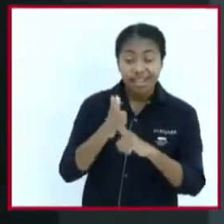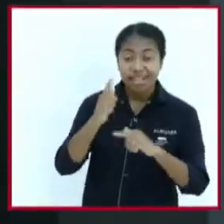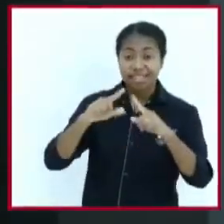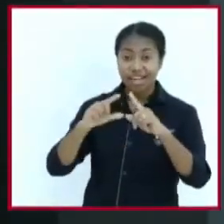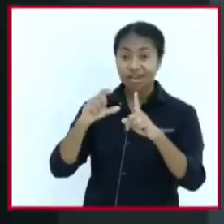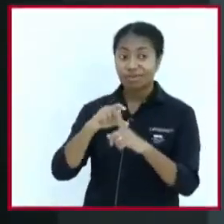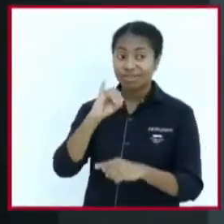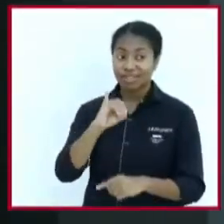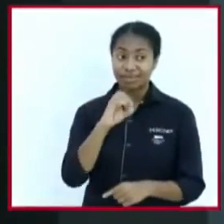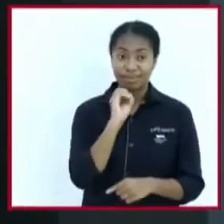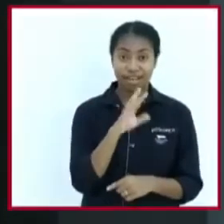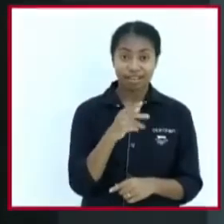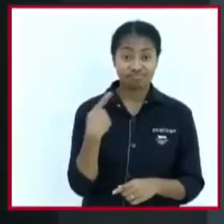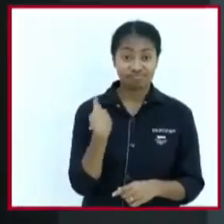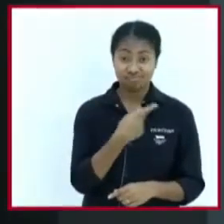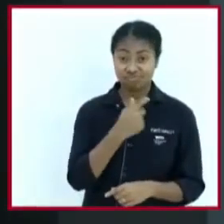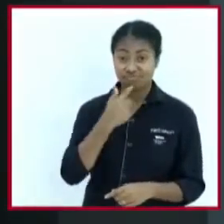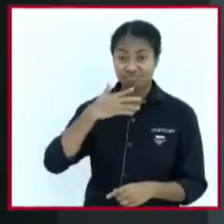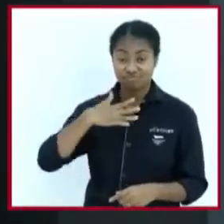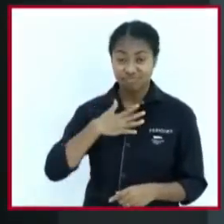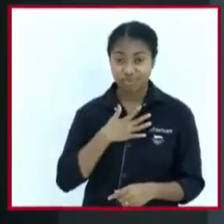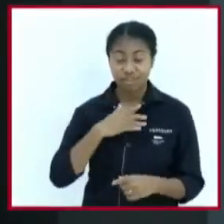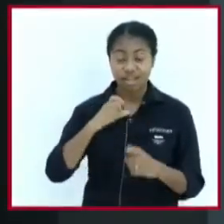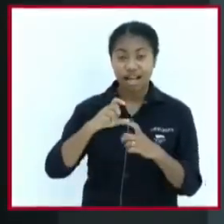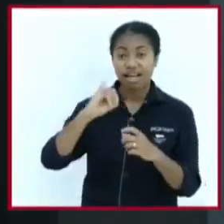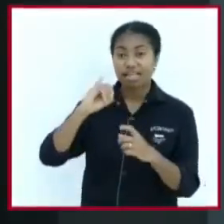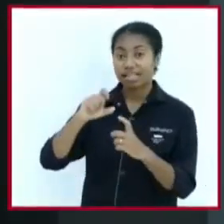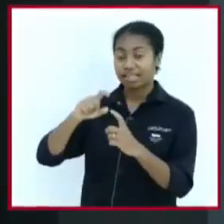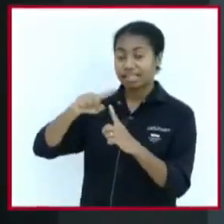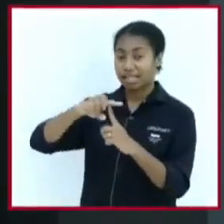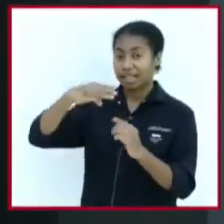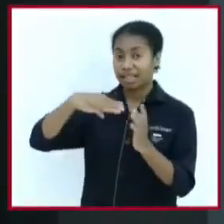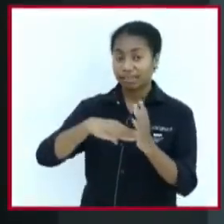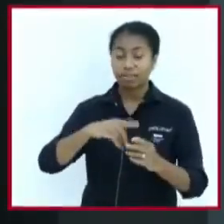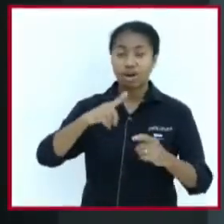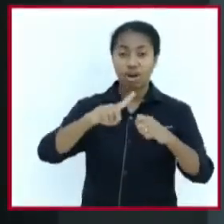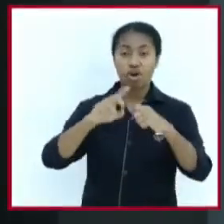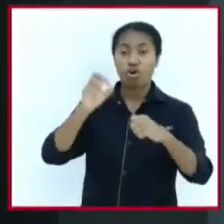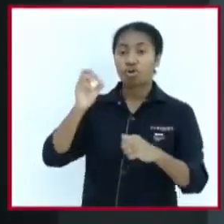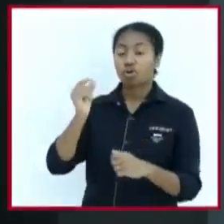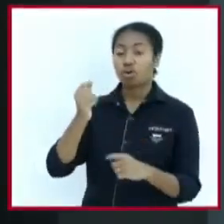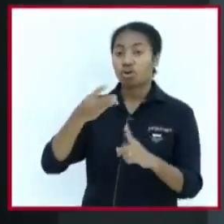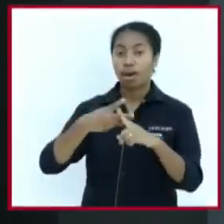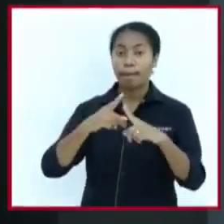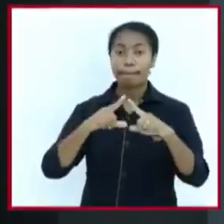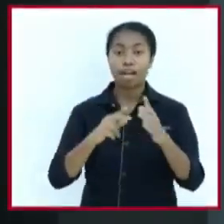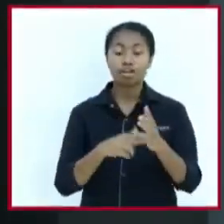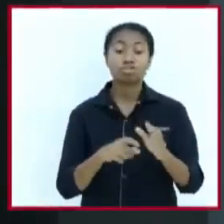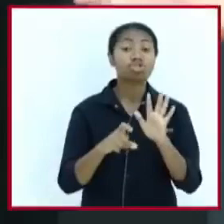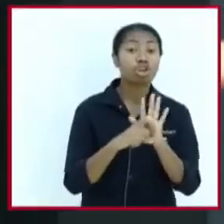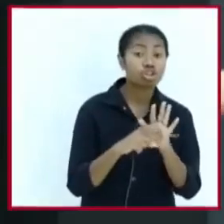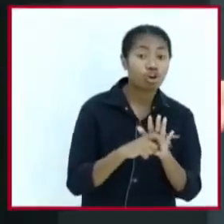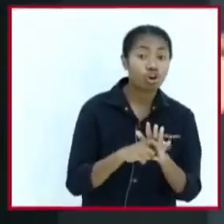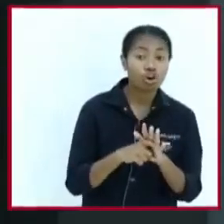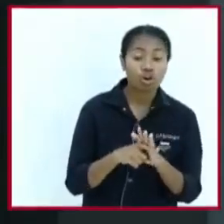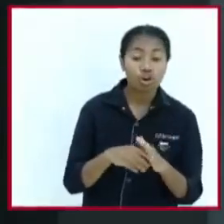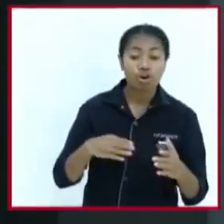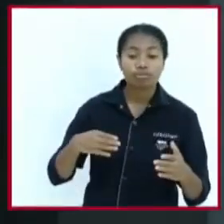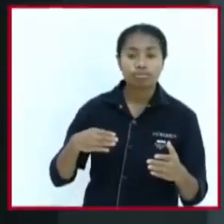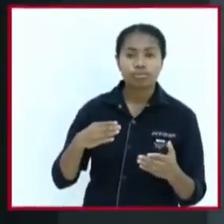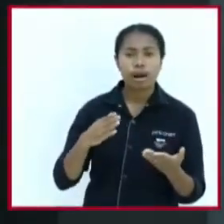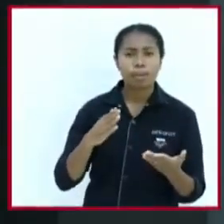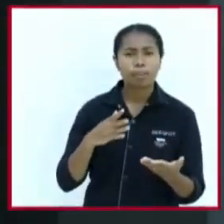Hai kami punya sistem korban dalam peribadatan kami Hai potong kambing potong domba